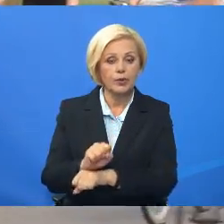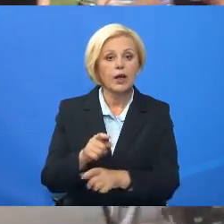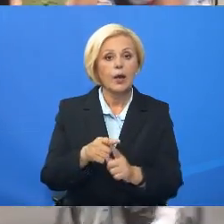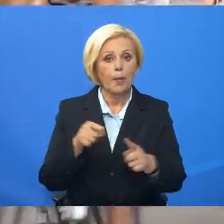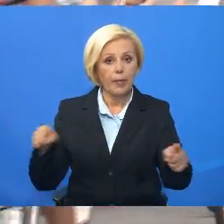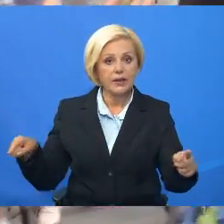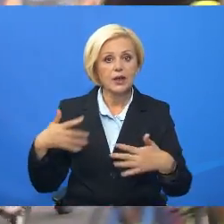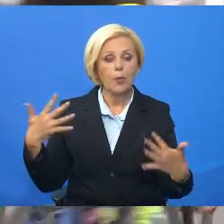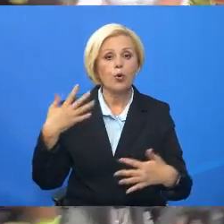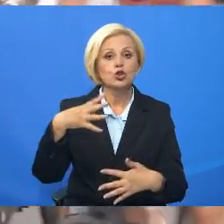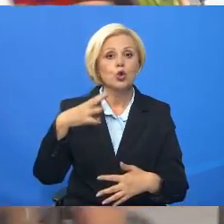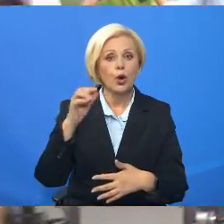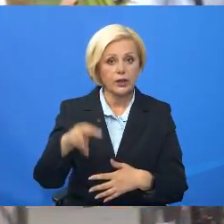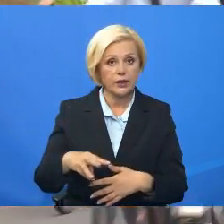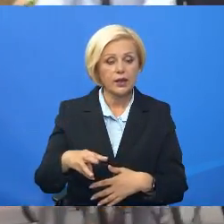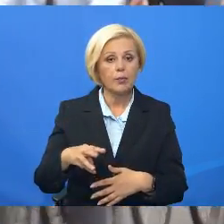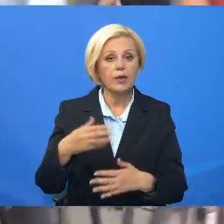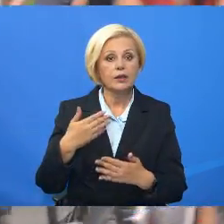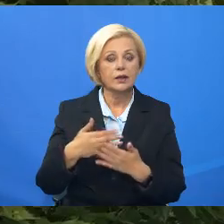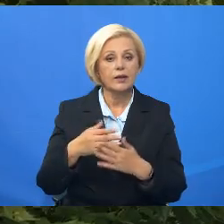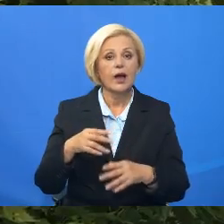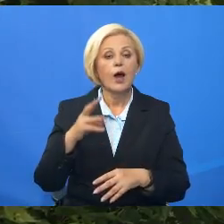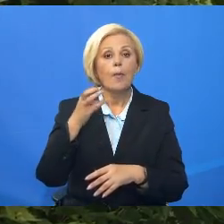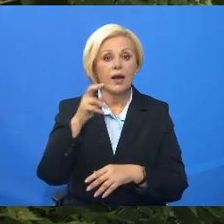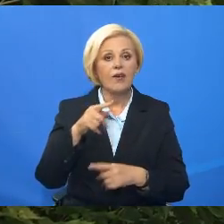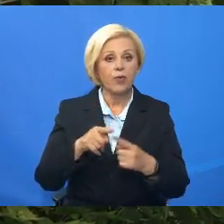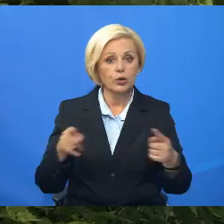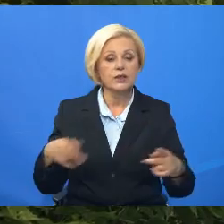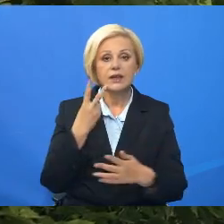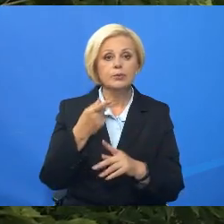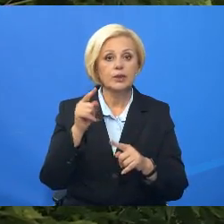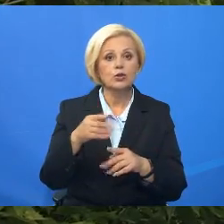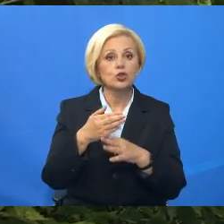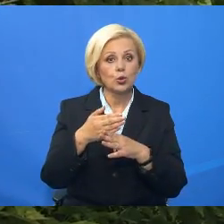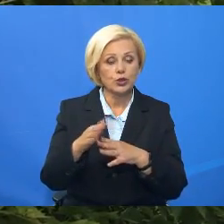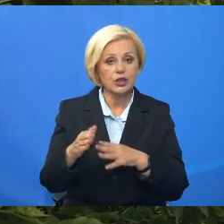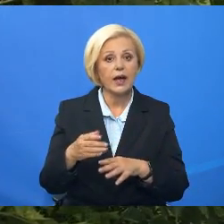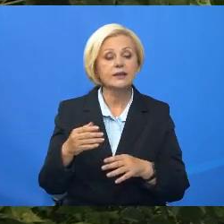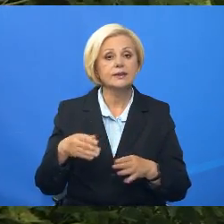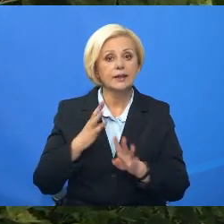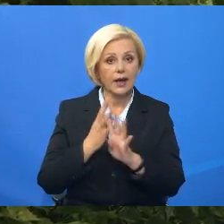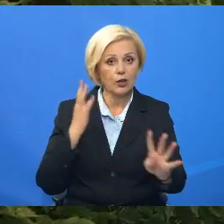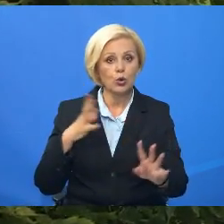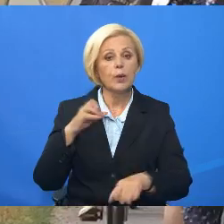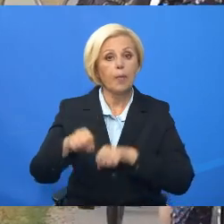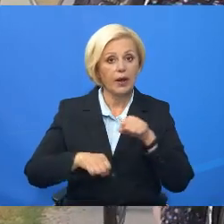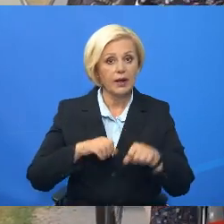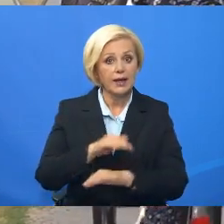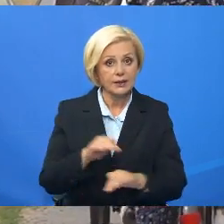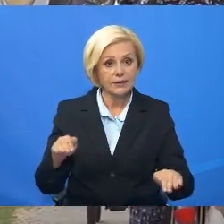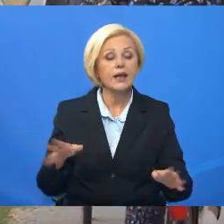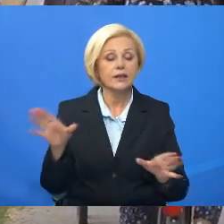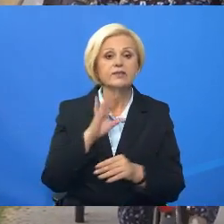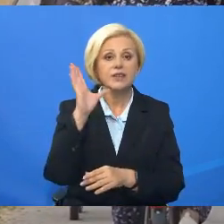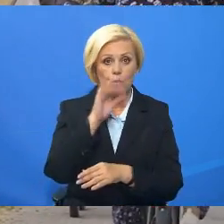склала больш за 40 кіламетраў. Амаль марафонская дыстанцыя. Нягледзячы на тое, што частку калоны складалі дзеці, усе здужалі маршрут цалкам. Не